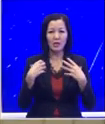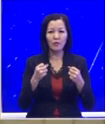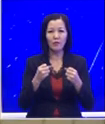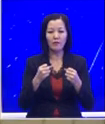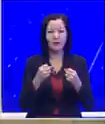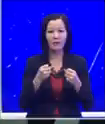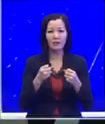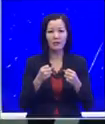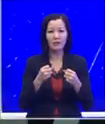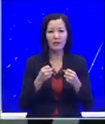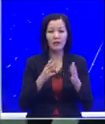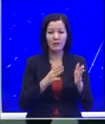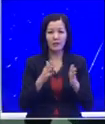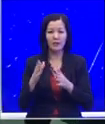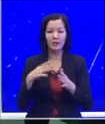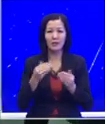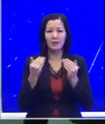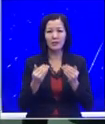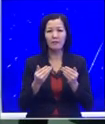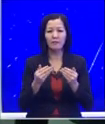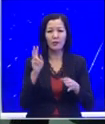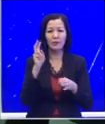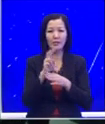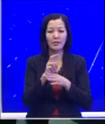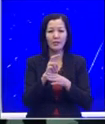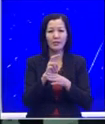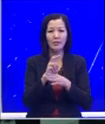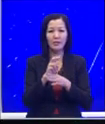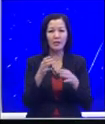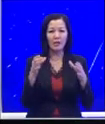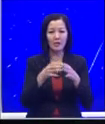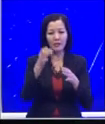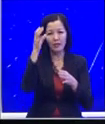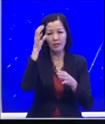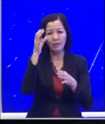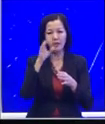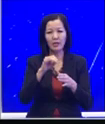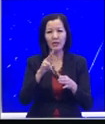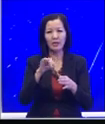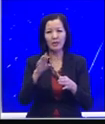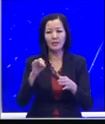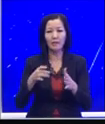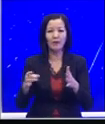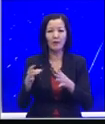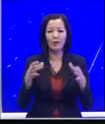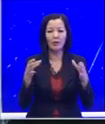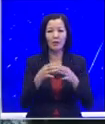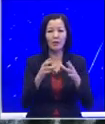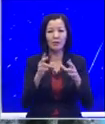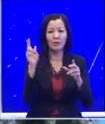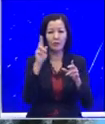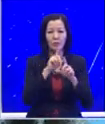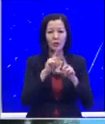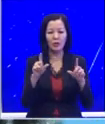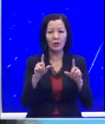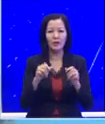врачи оценивают как стабильное. Их сегодня посетили сотрудники отдела образования Илийского района и коллектив Ащебулакской